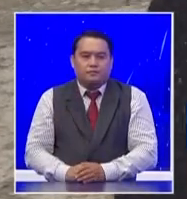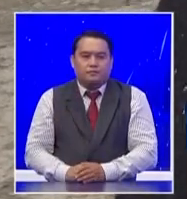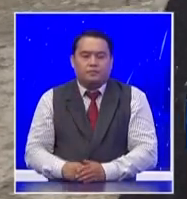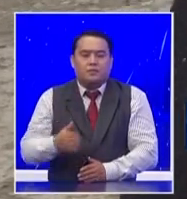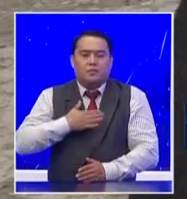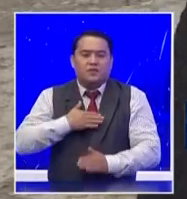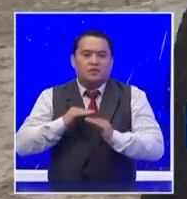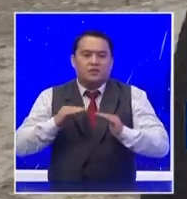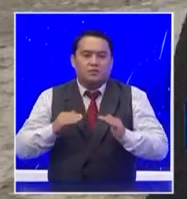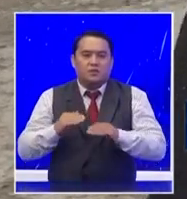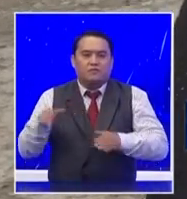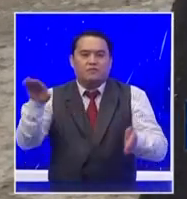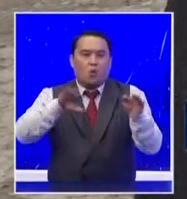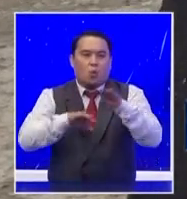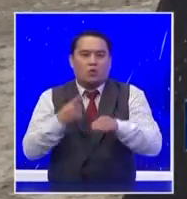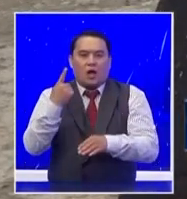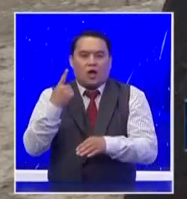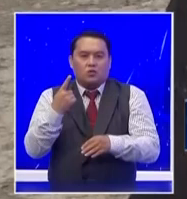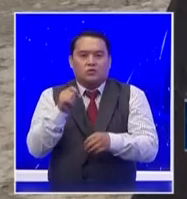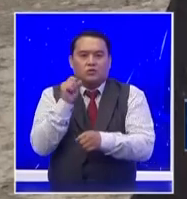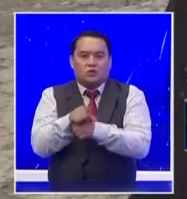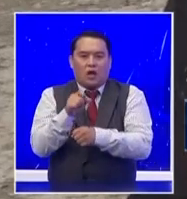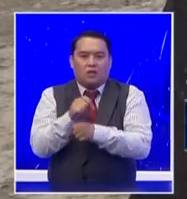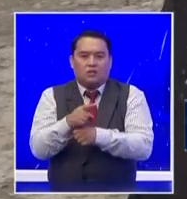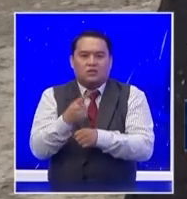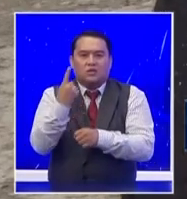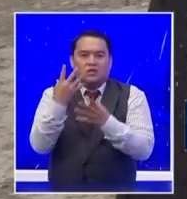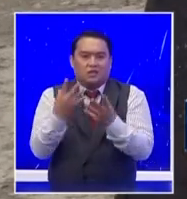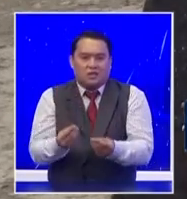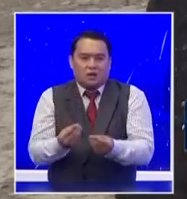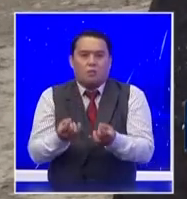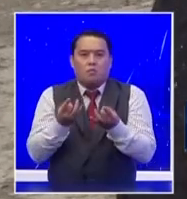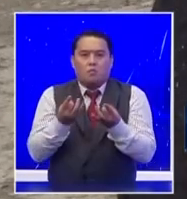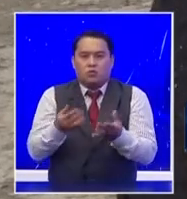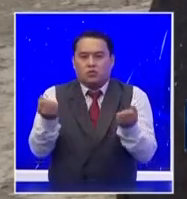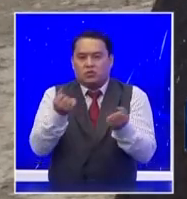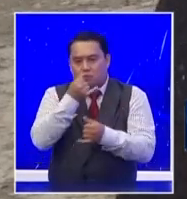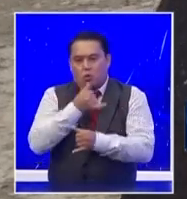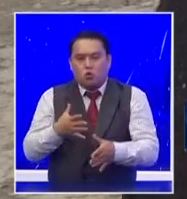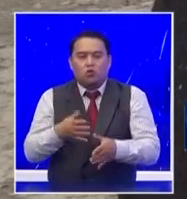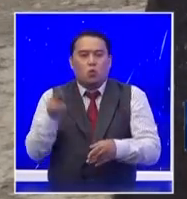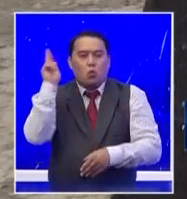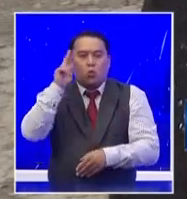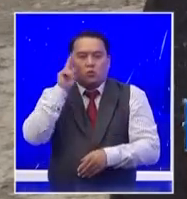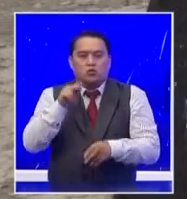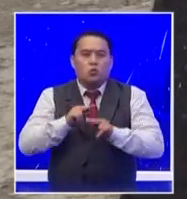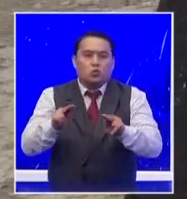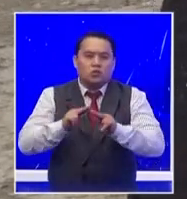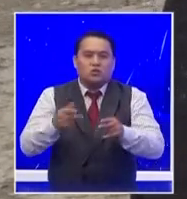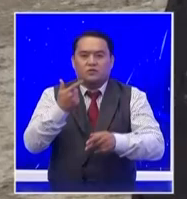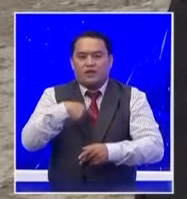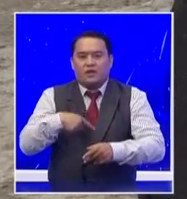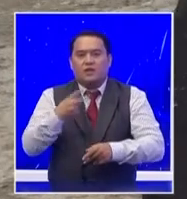Мы с детьми ходим в горы. На загрузку одного только задания может уйти целый день. Элементарно мы не можем нормально учиться и учить своих детей. На